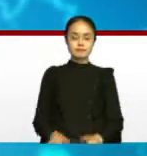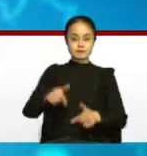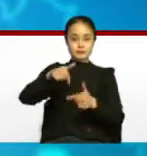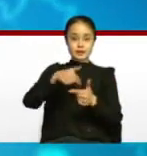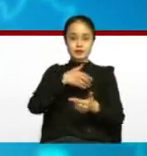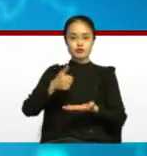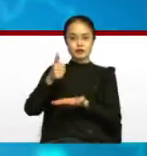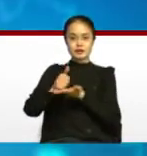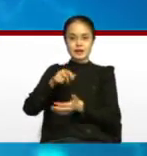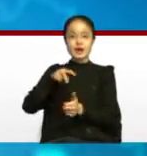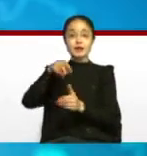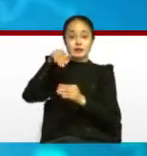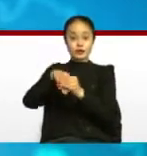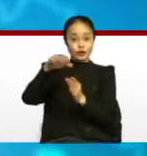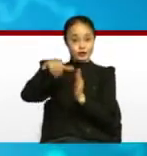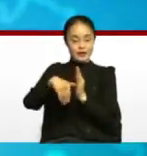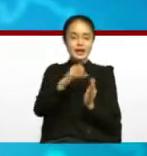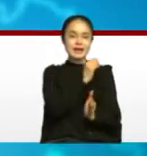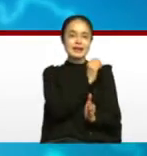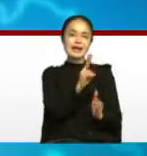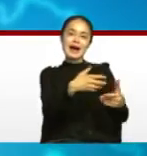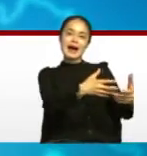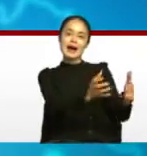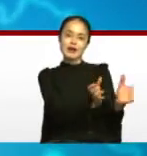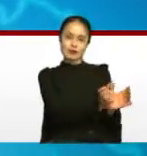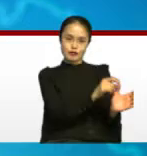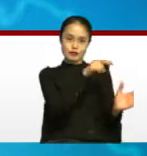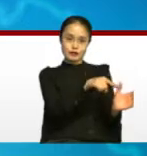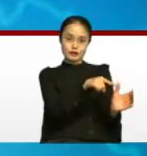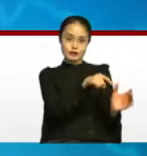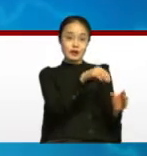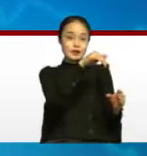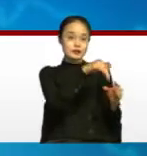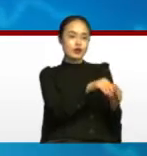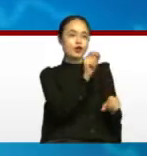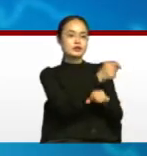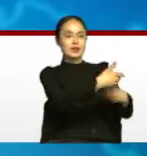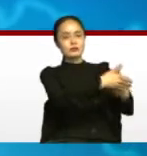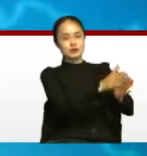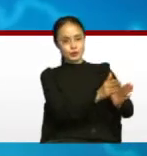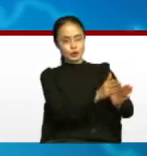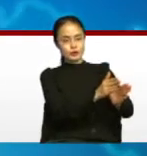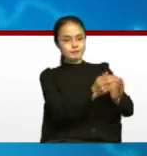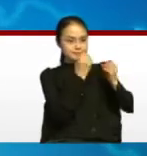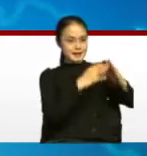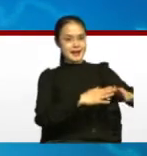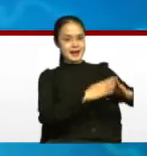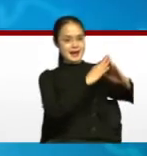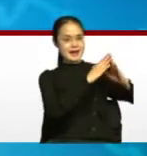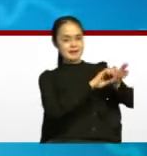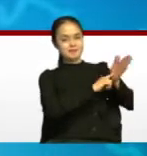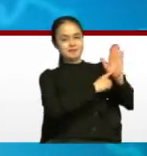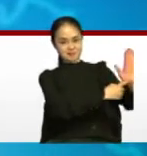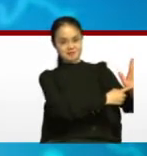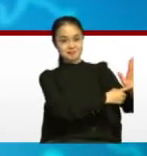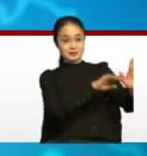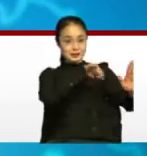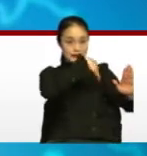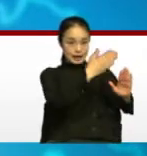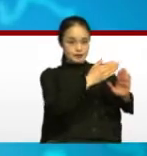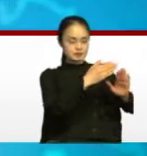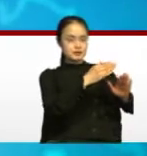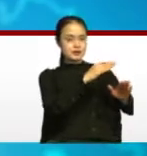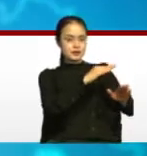강남구청장 선거에서 야권 후보들은 선거사무소 개소식을 기점으로 본격적인 선거체제에 들어갔습니다.